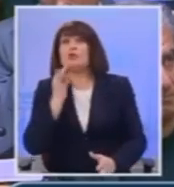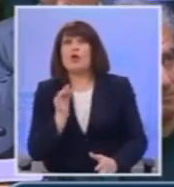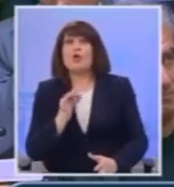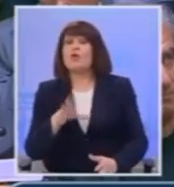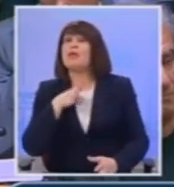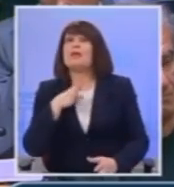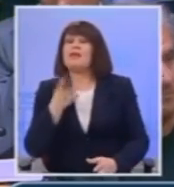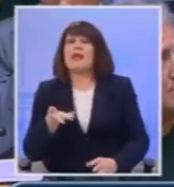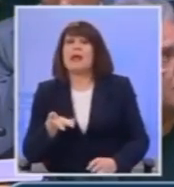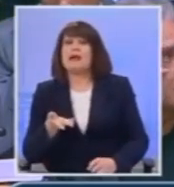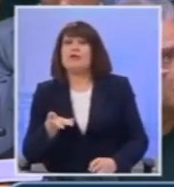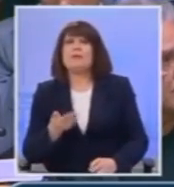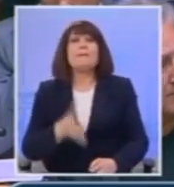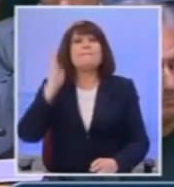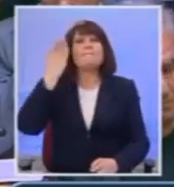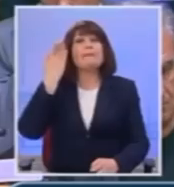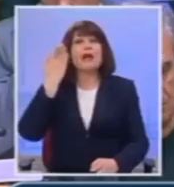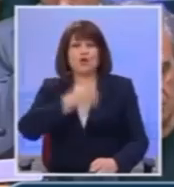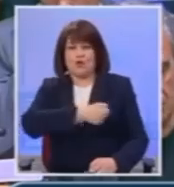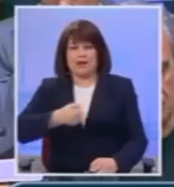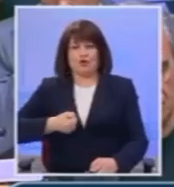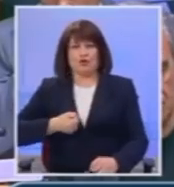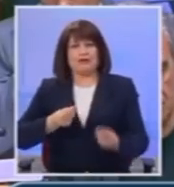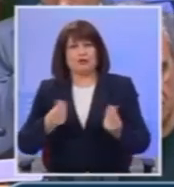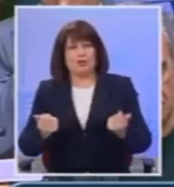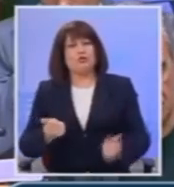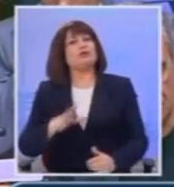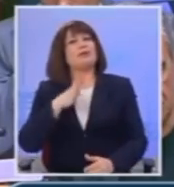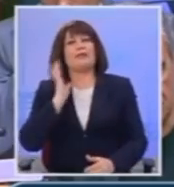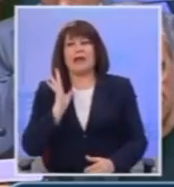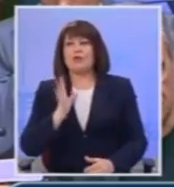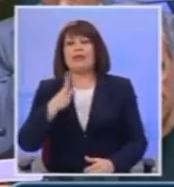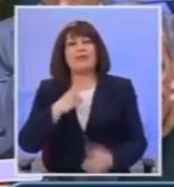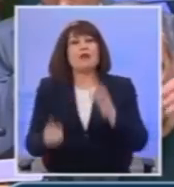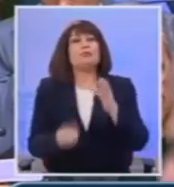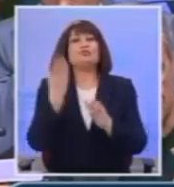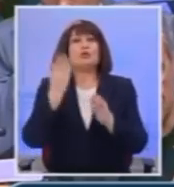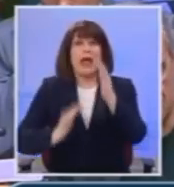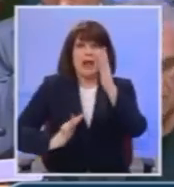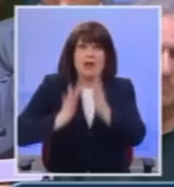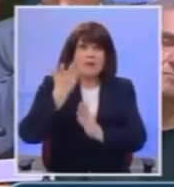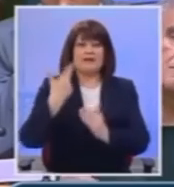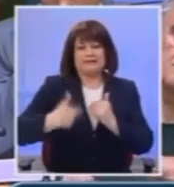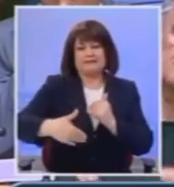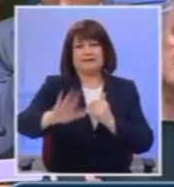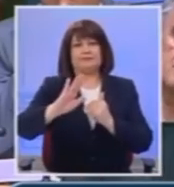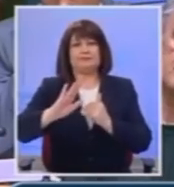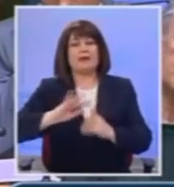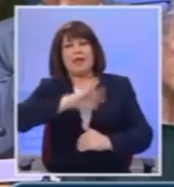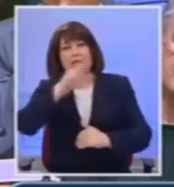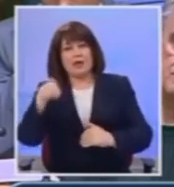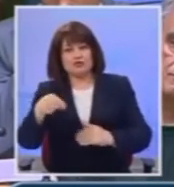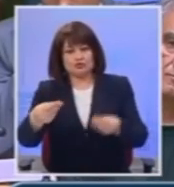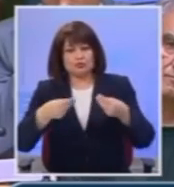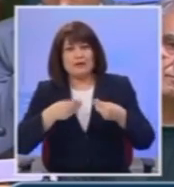να προχωρήσουμε στον παλιό δρόμο της λιτότητας, αλλά θέλουμε να προχωρήσουμε στον καινούριο δρόμο της ανάπτυξης, και εμείς μέχρι τώρα μας προσφέρετε μόνο